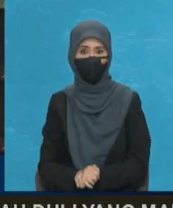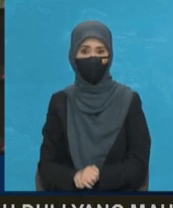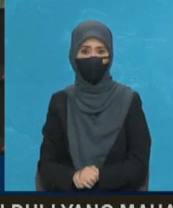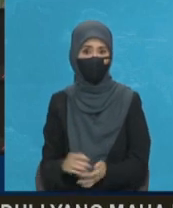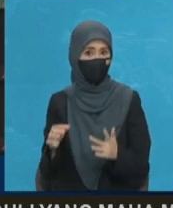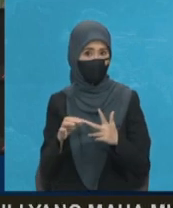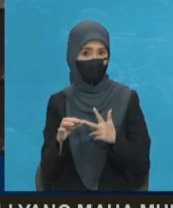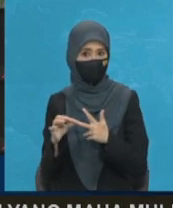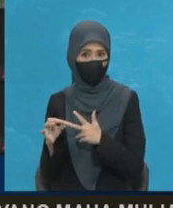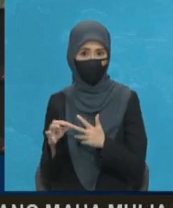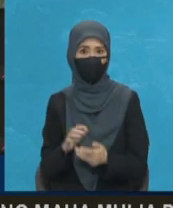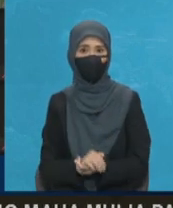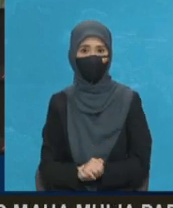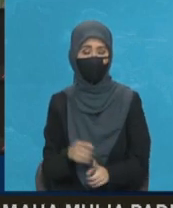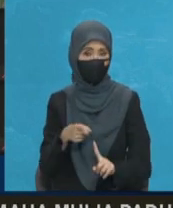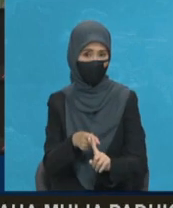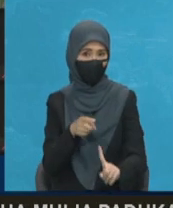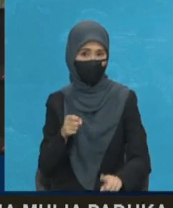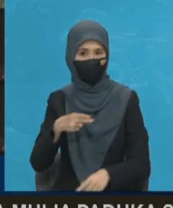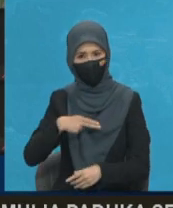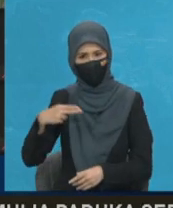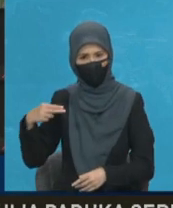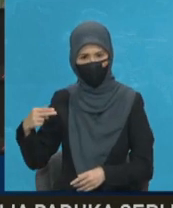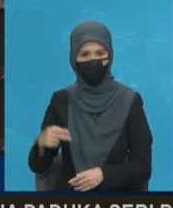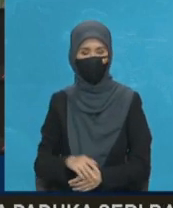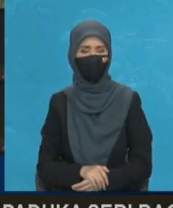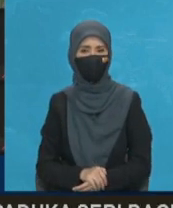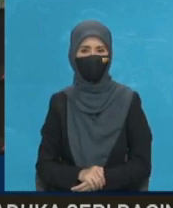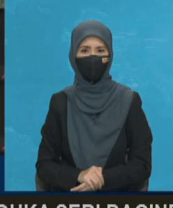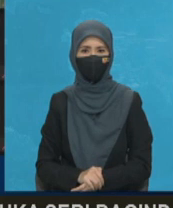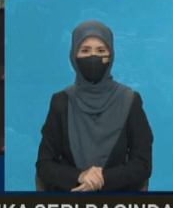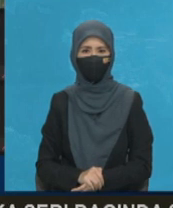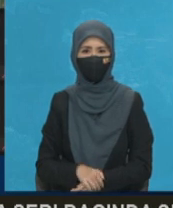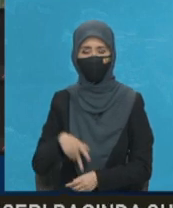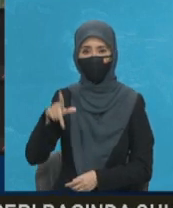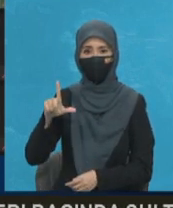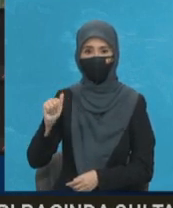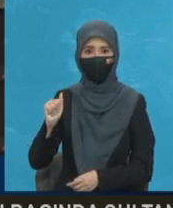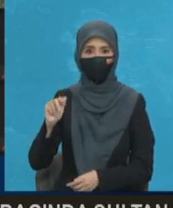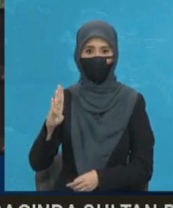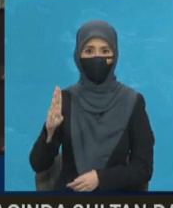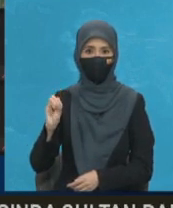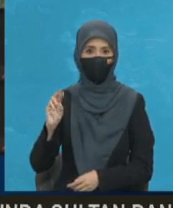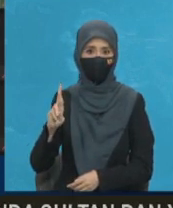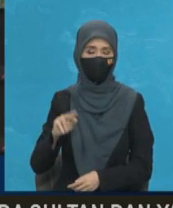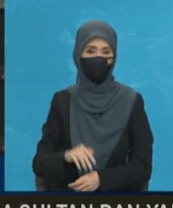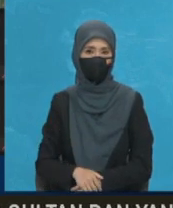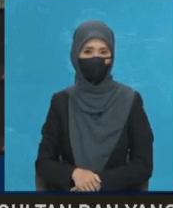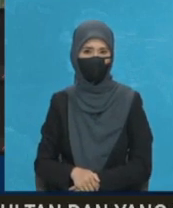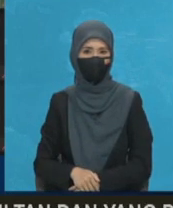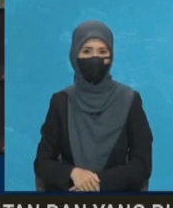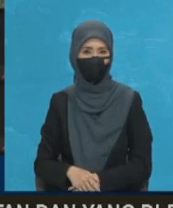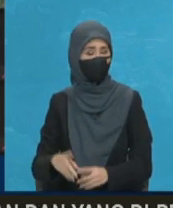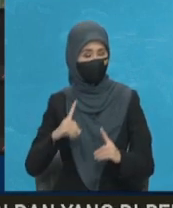pemakalah tari Indonesia dengan tajuk strategi dan publikasi laboratorium kebhinekaan kebahasaan